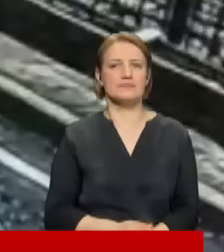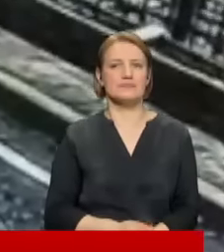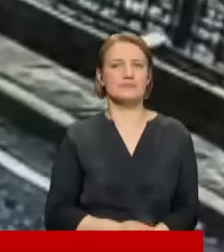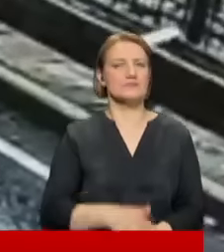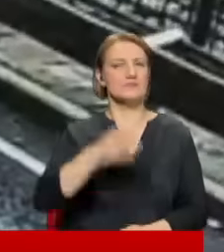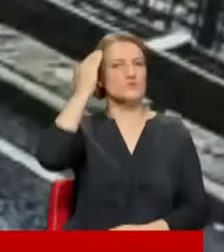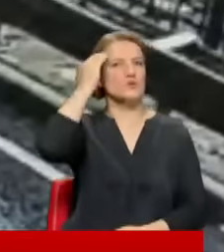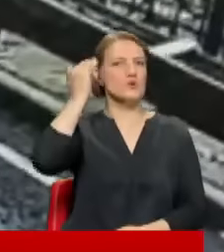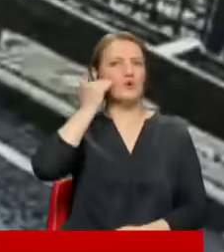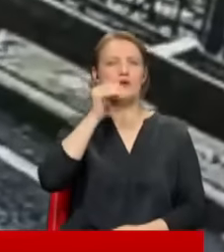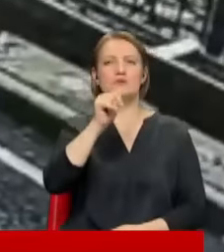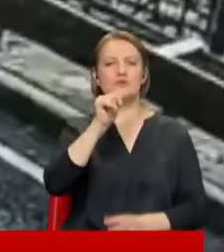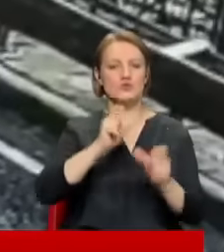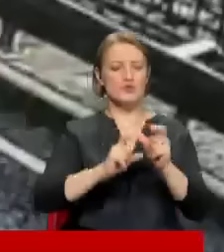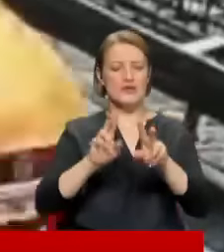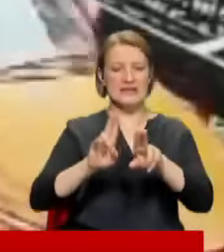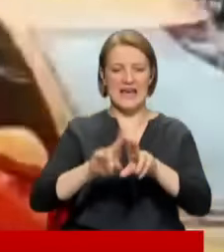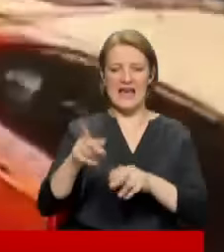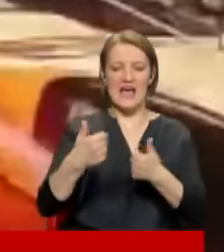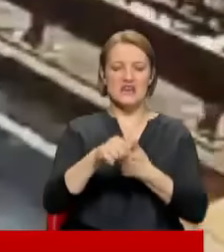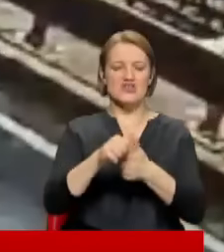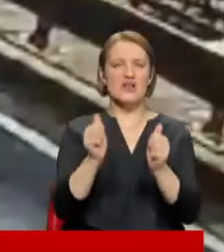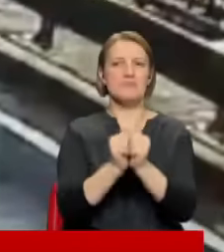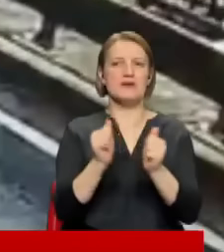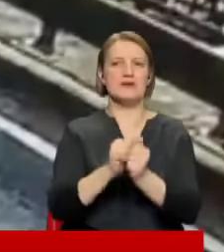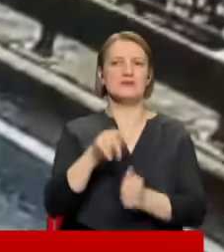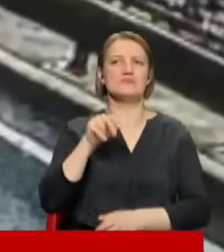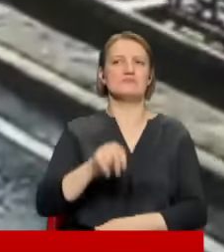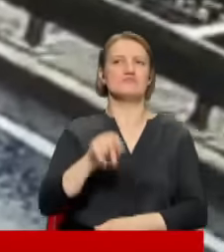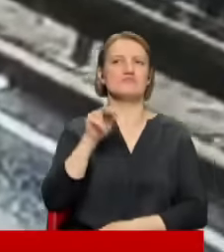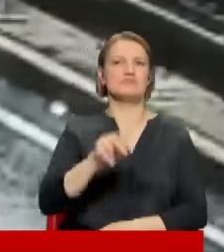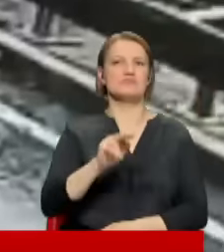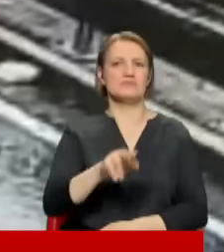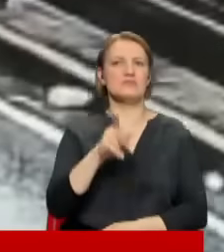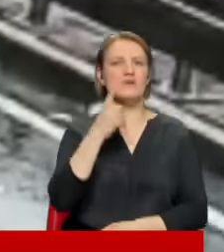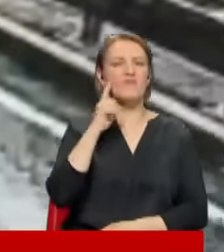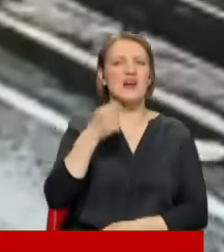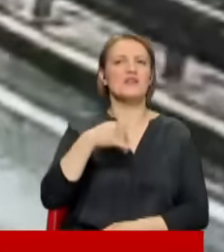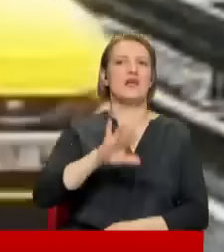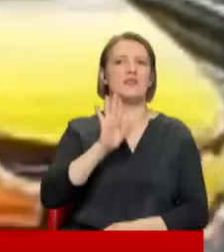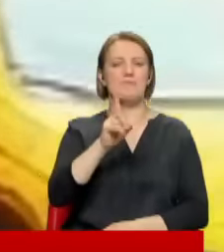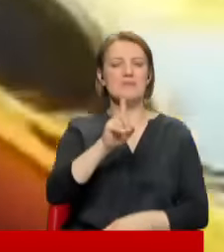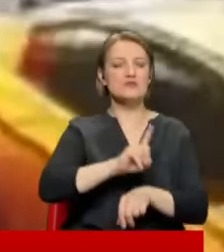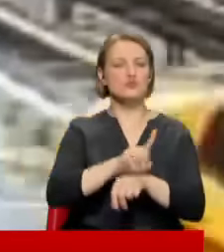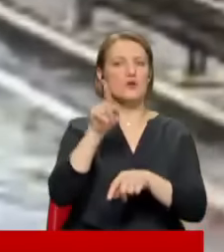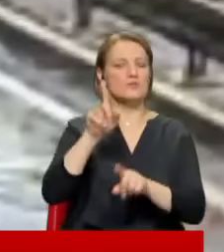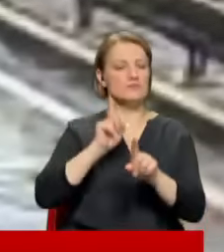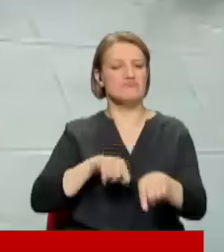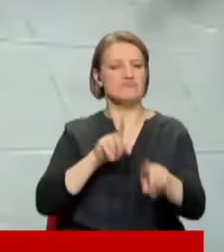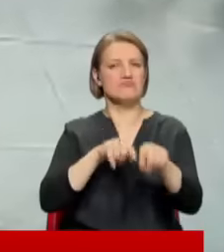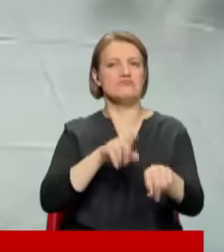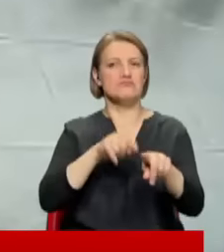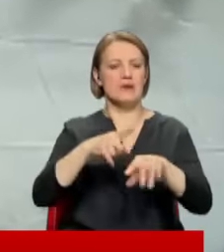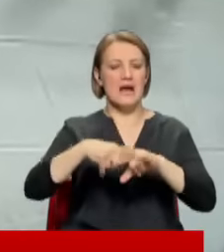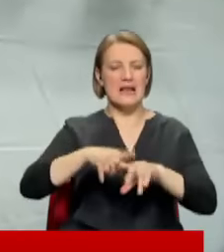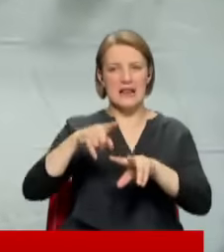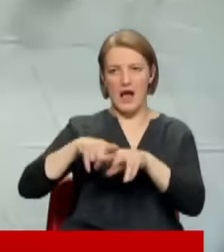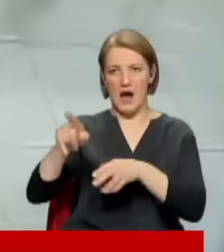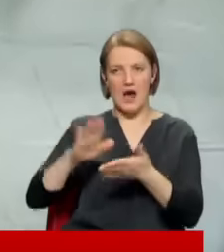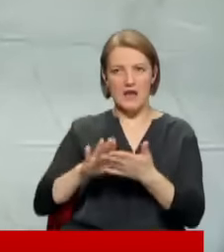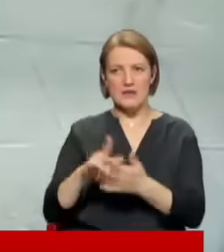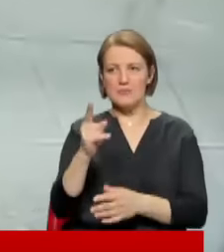Güney Kore uyruklu Suyong K, eşiyle birlikte Tarlabaşı Bulvarı'nda yürüyordu. Çift farkında değildi ama bir süredir onları izleyen Halil A ve